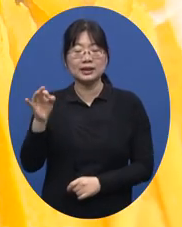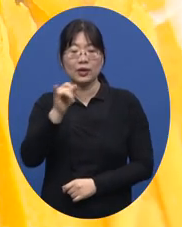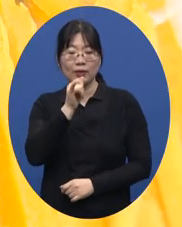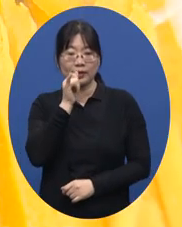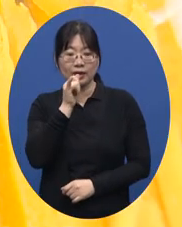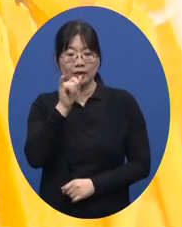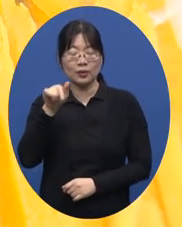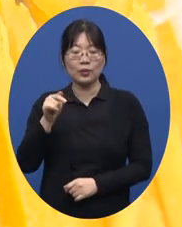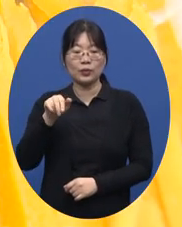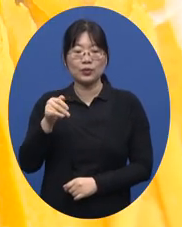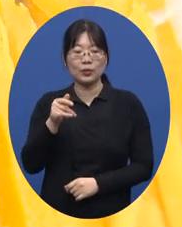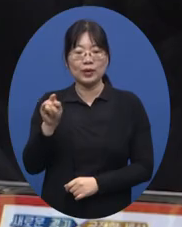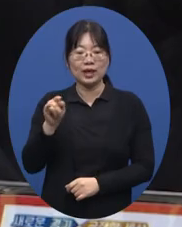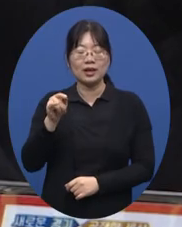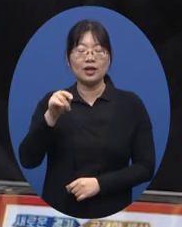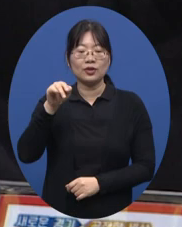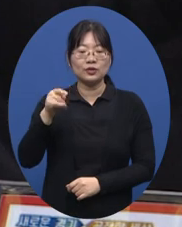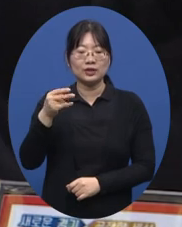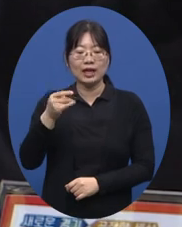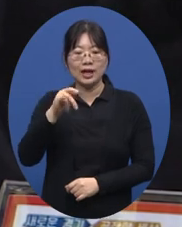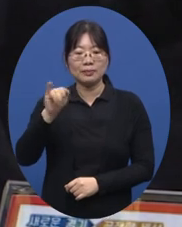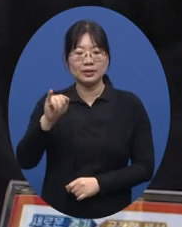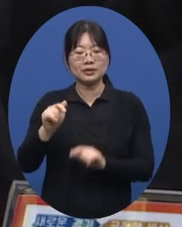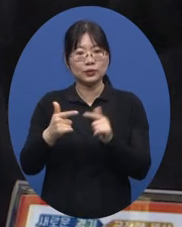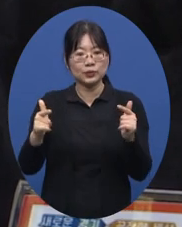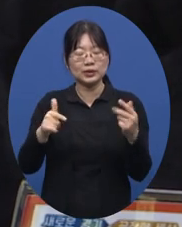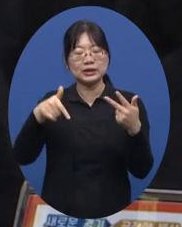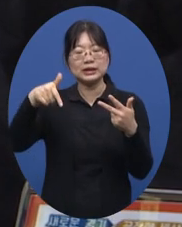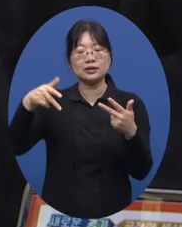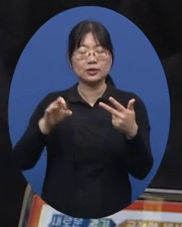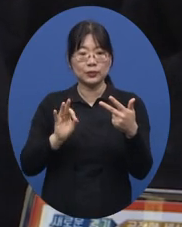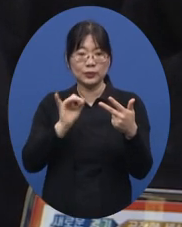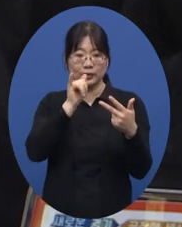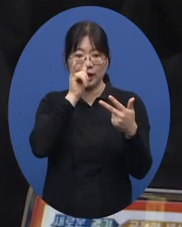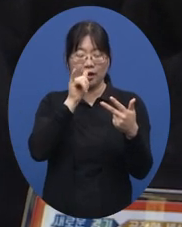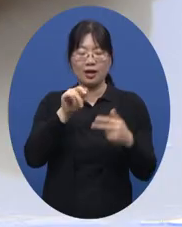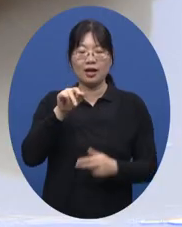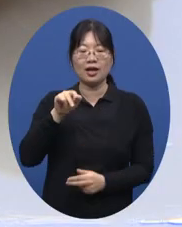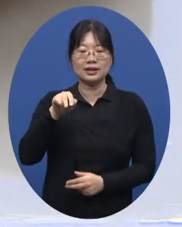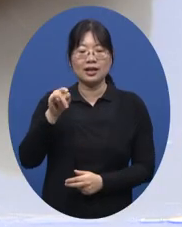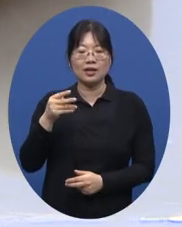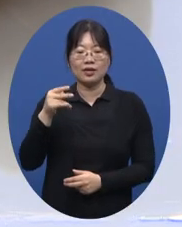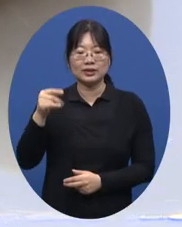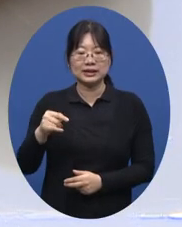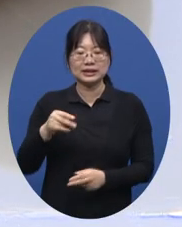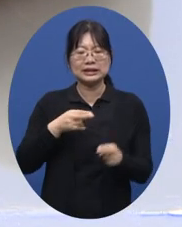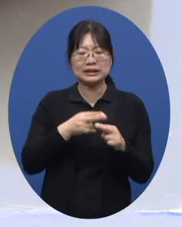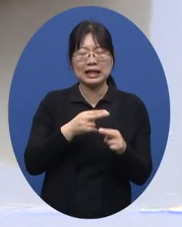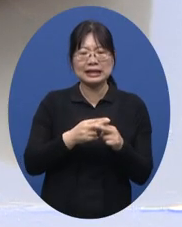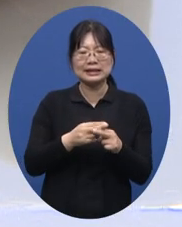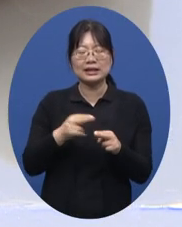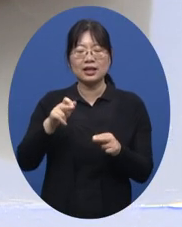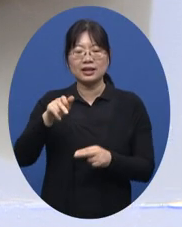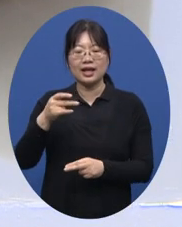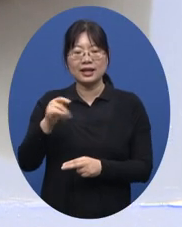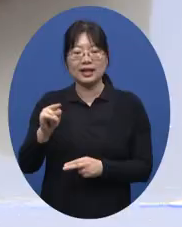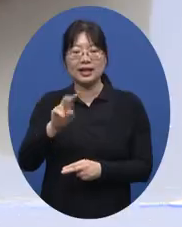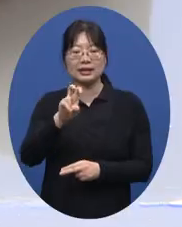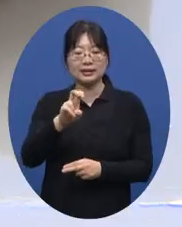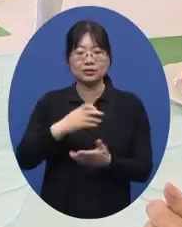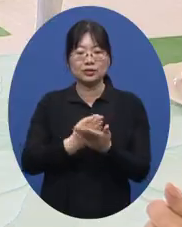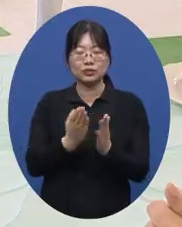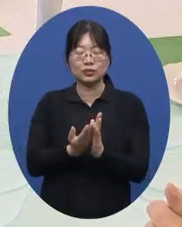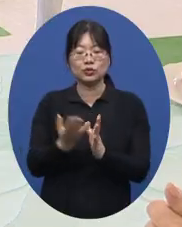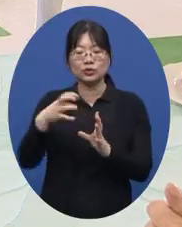고소회와 꽃뱅이, 쌍별 귀뚜라미, 누에 번데기 등 7종. 샐러드와 스테이크, 카레 등 20여 종의 다양한 요리에